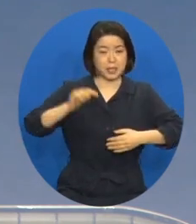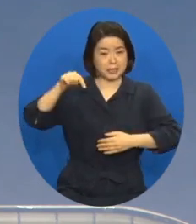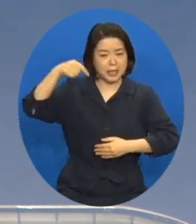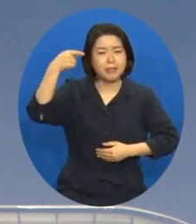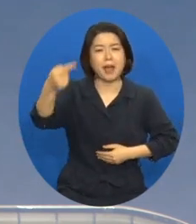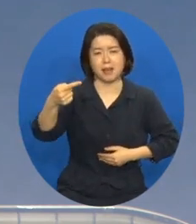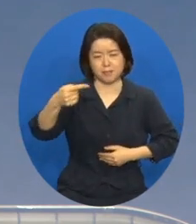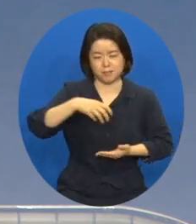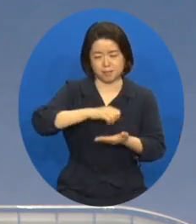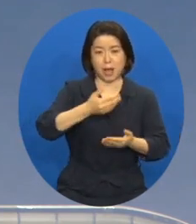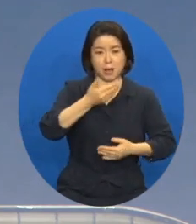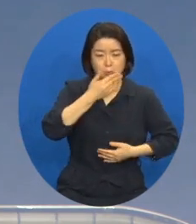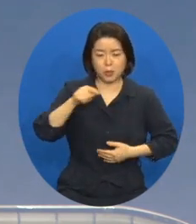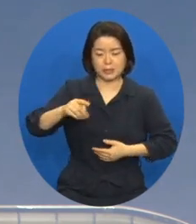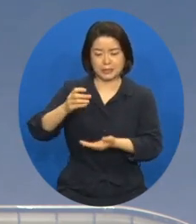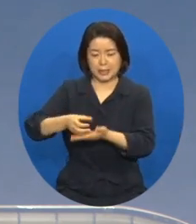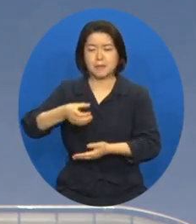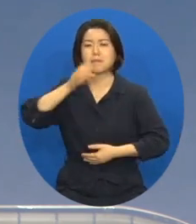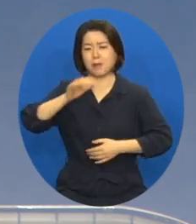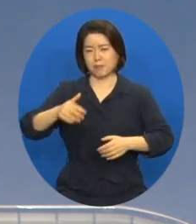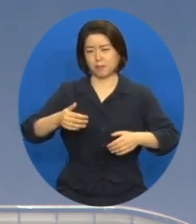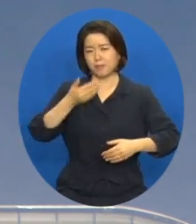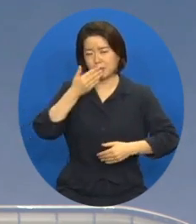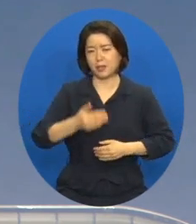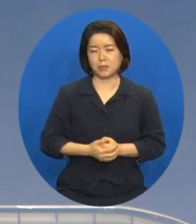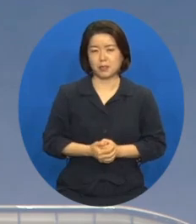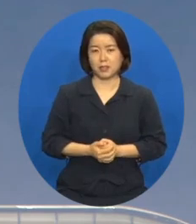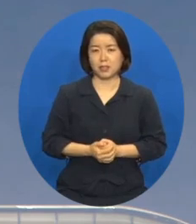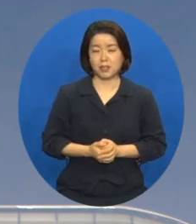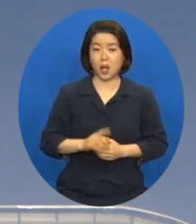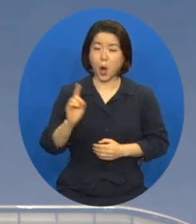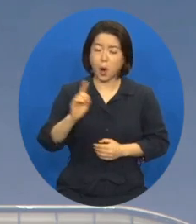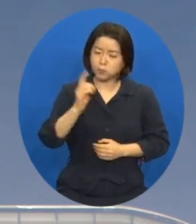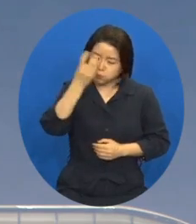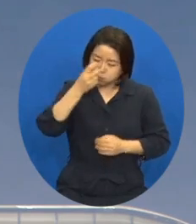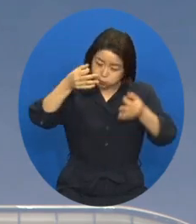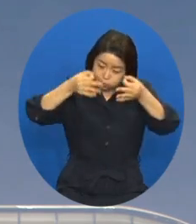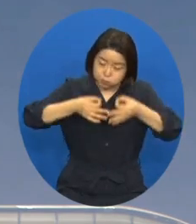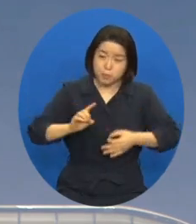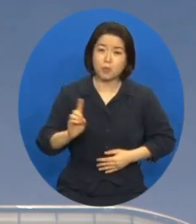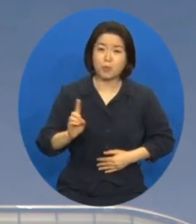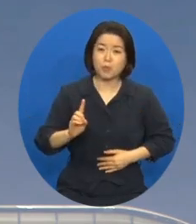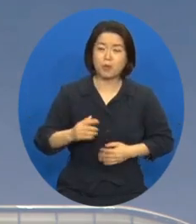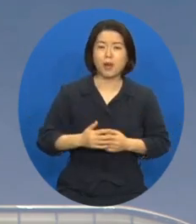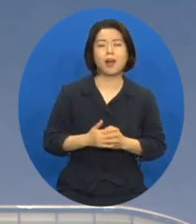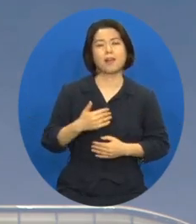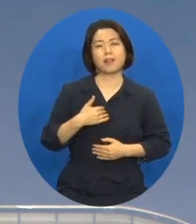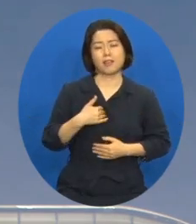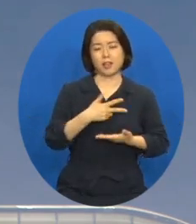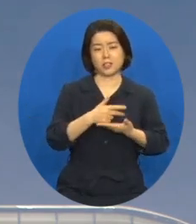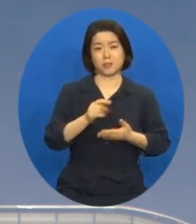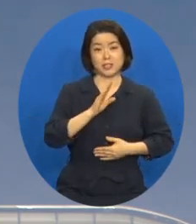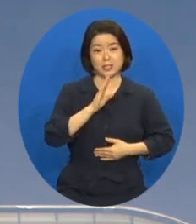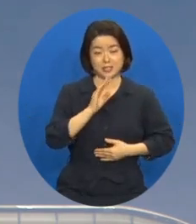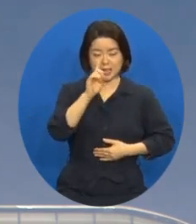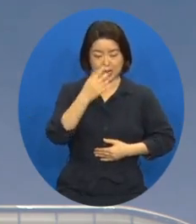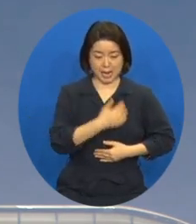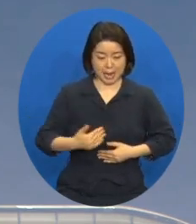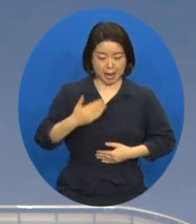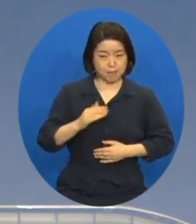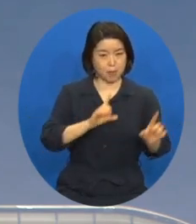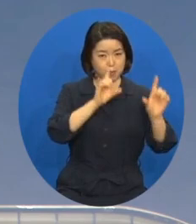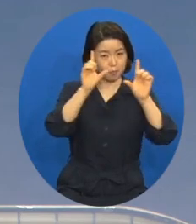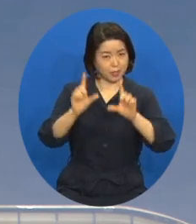빵을 먹고 그 잔을 마셔야 합니다. 무엇을 살펴야 하는 거죠? 내가 주님과 진짜 한 몸이 된